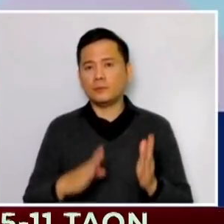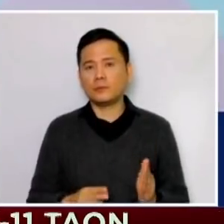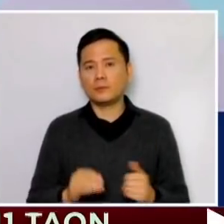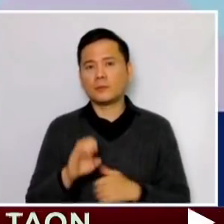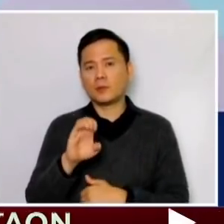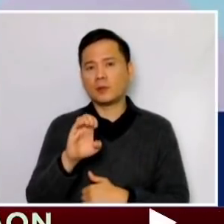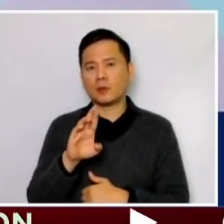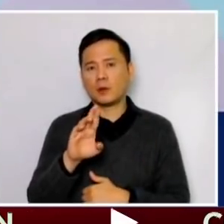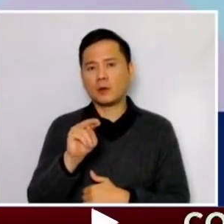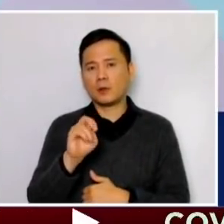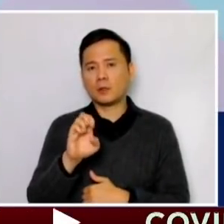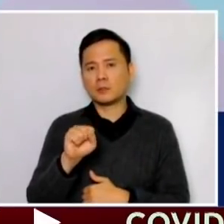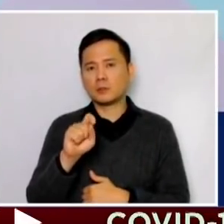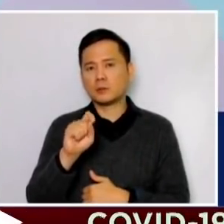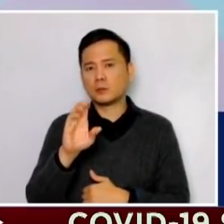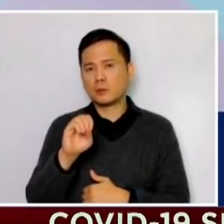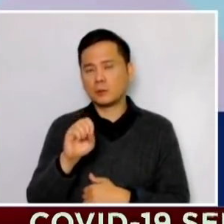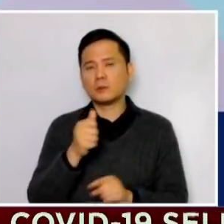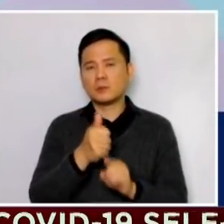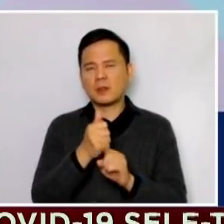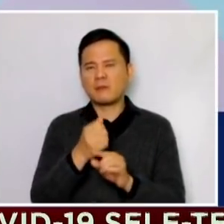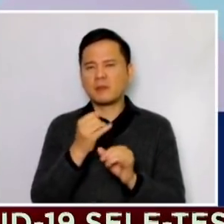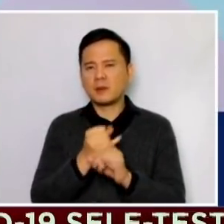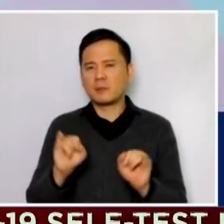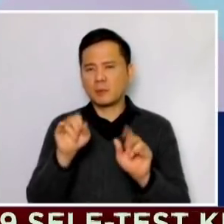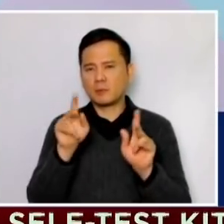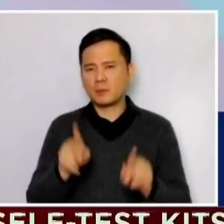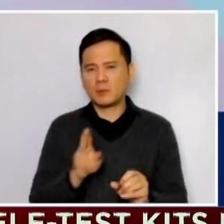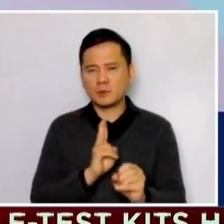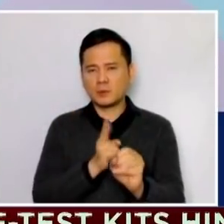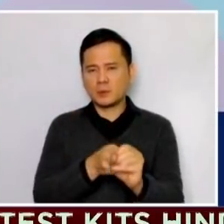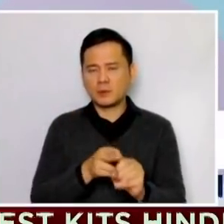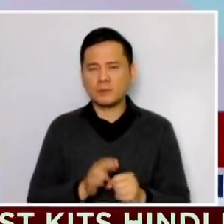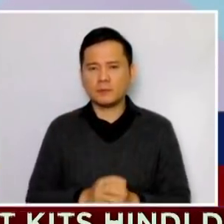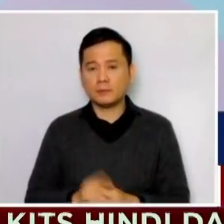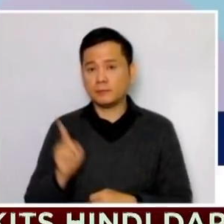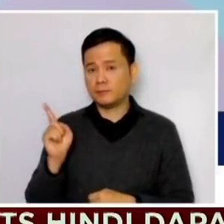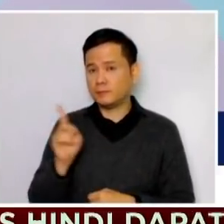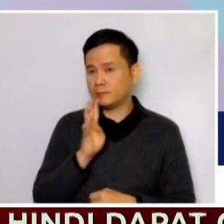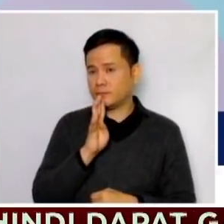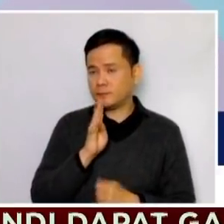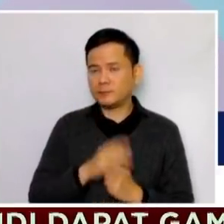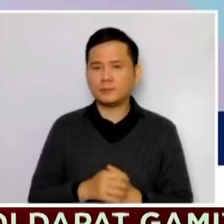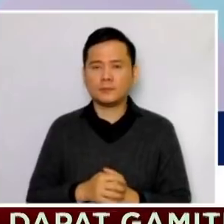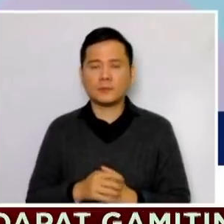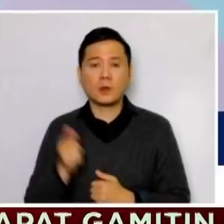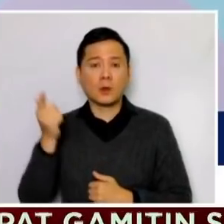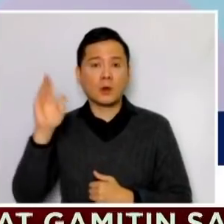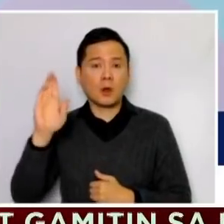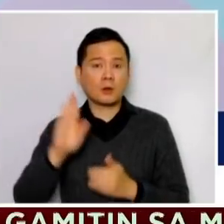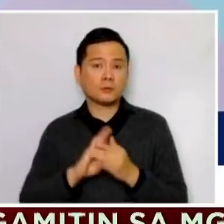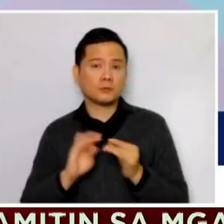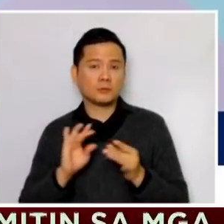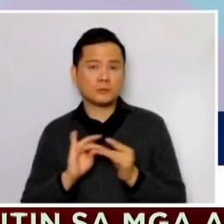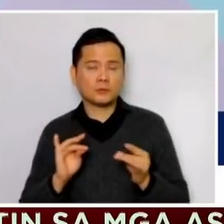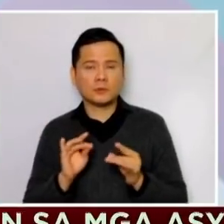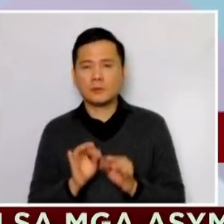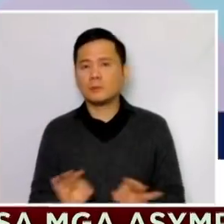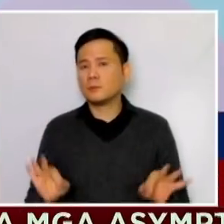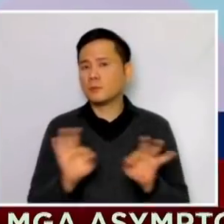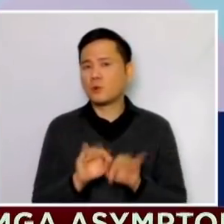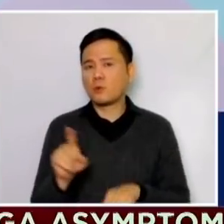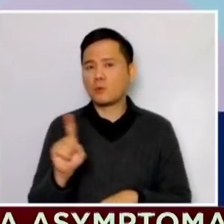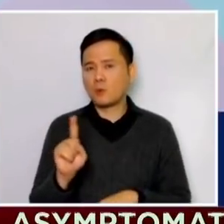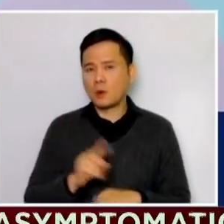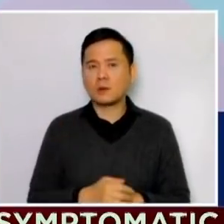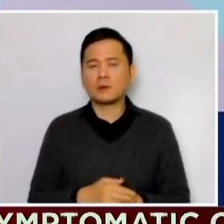Abella na tumatakbong independent candidate. Sinasabi ng salita ng Diyos, sabi niya ganoon, ang mahalaga, sabi niya, ay maging